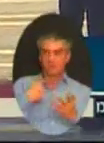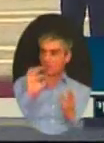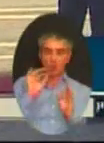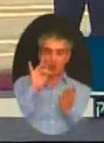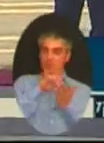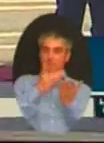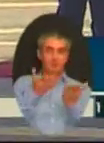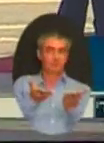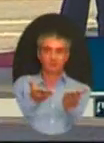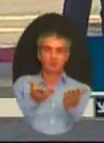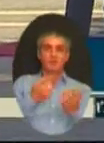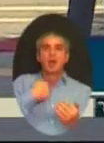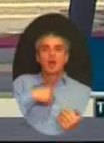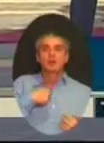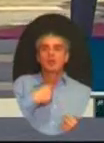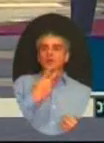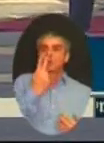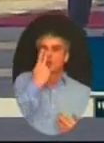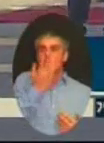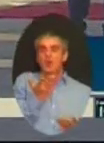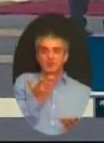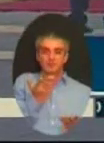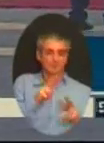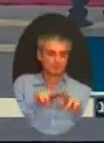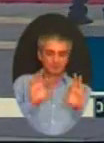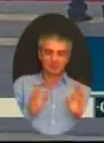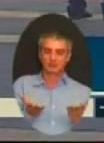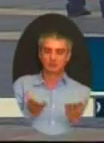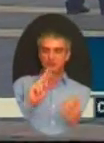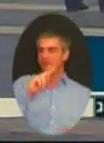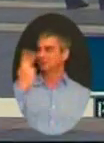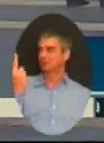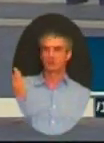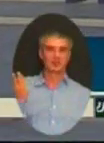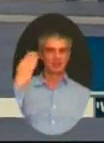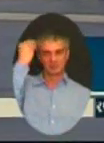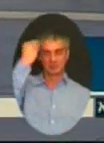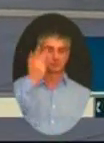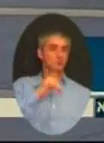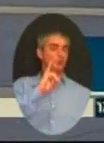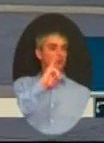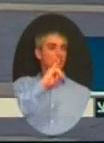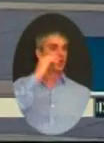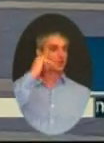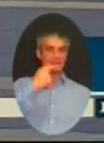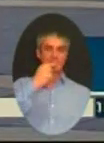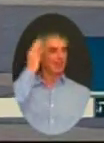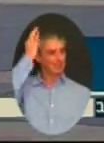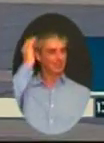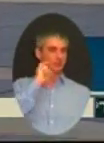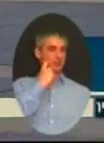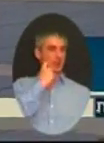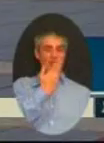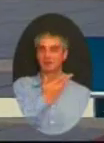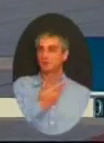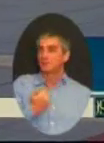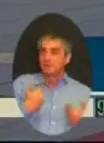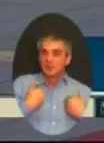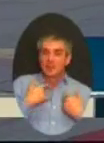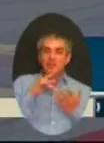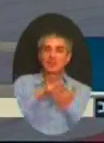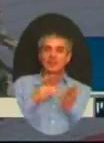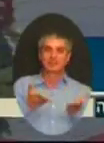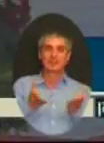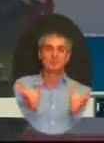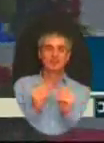שם, כי אנחנו רואים את המציאות של הצד שכנגד. הנה, יהודה גליק צוחק עליי. לא, כי אנחנו נמצאים